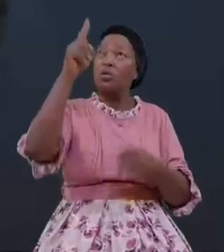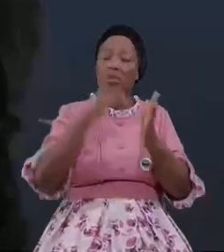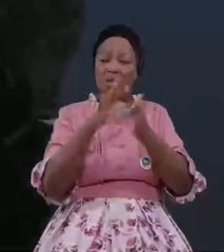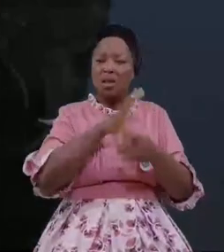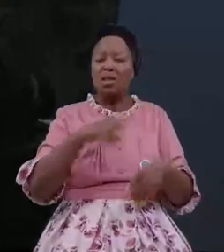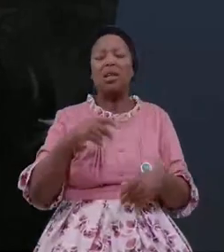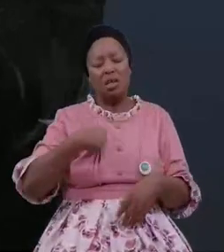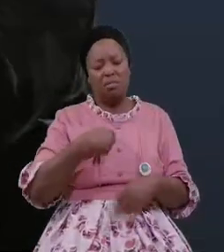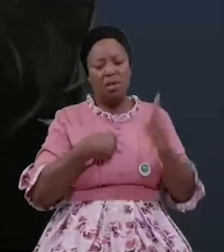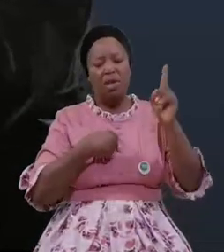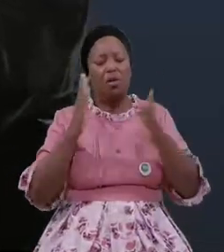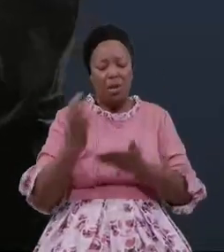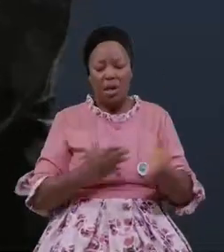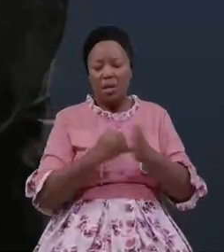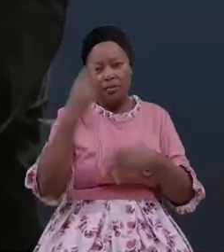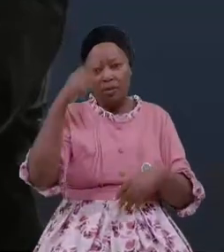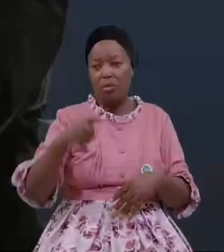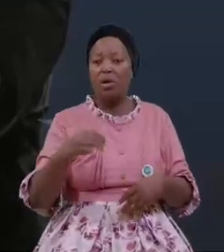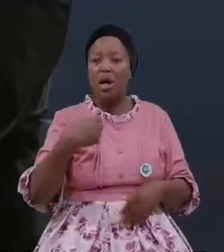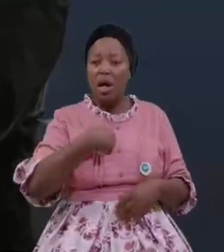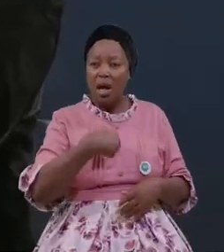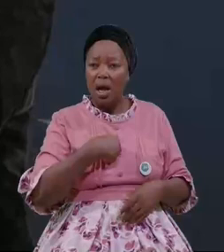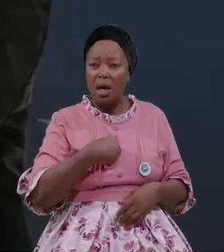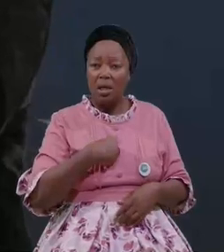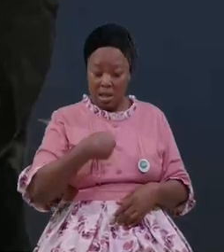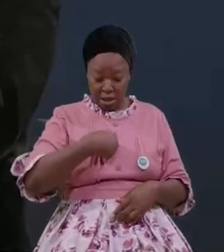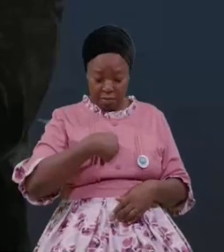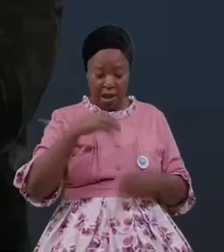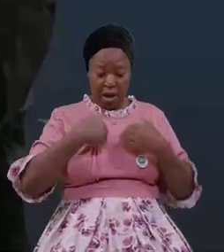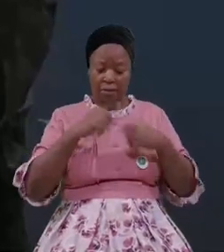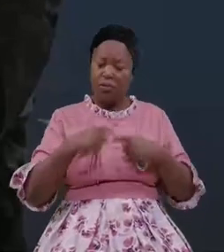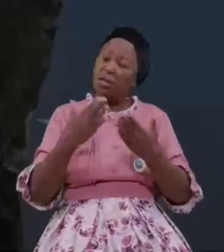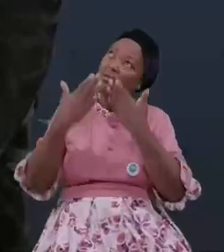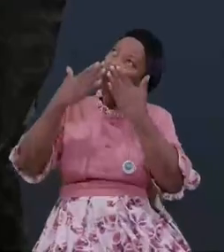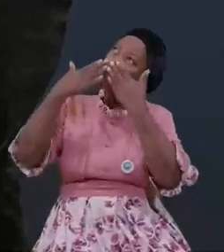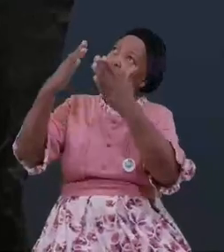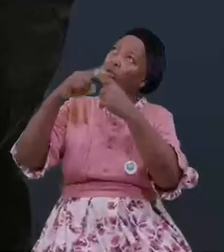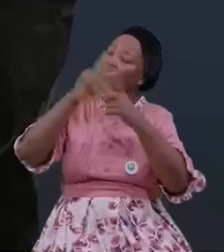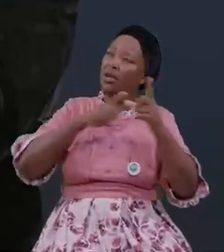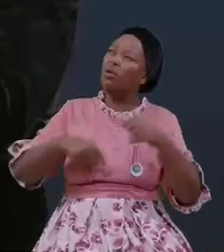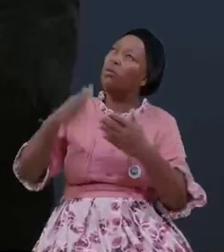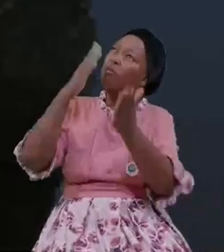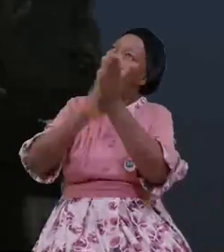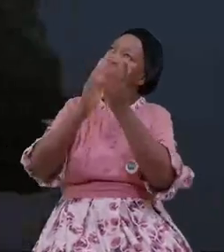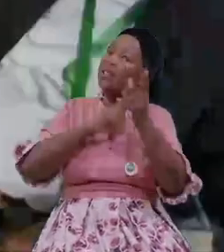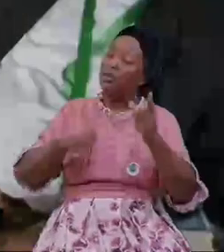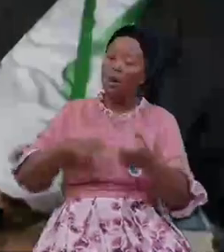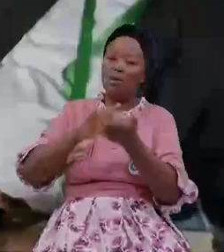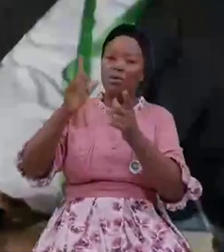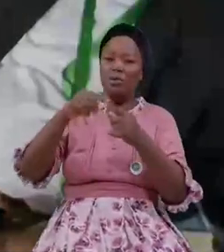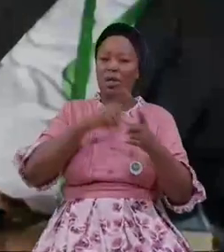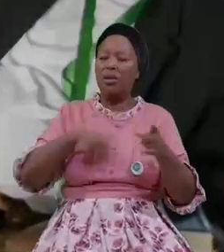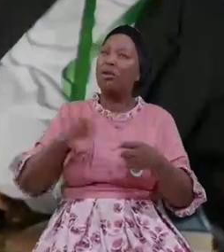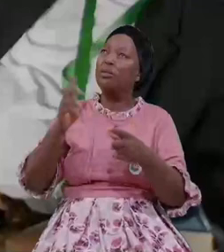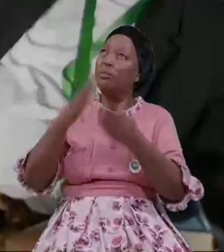porter pour toi et et je dois dire merci gloire à Dieu